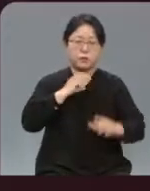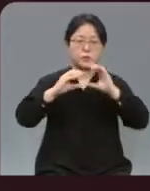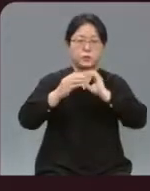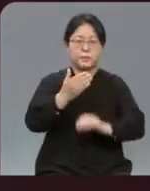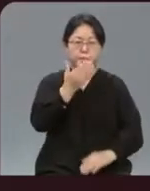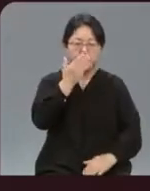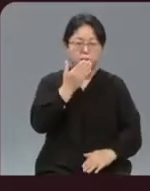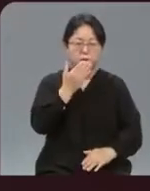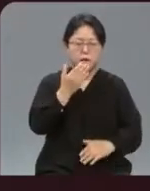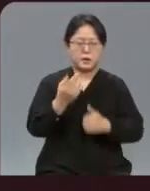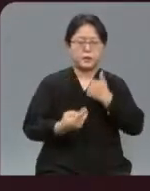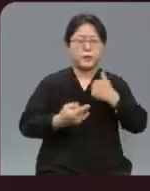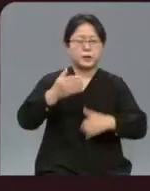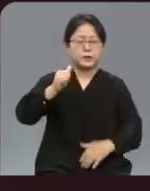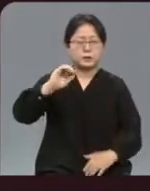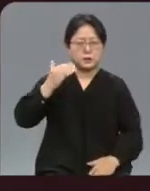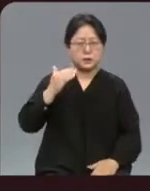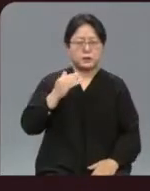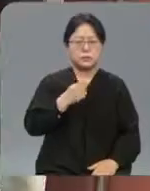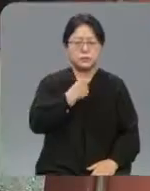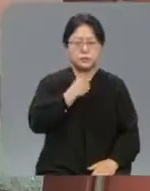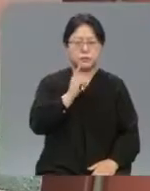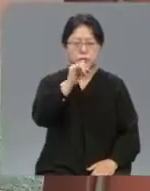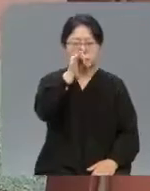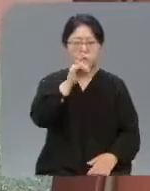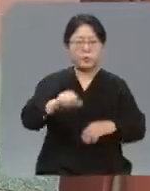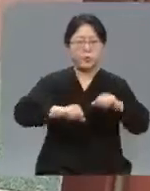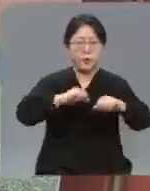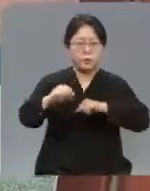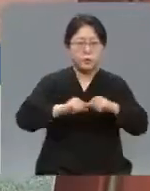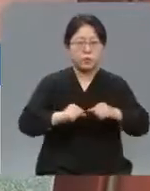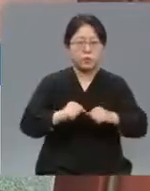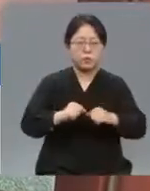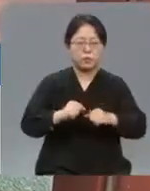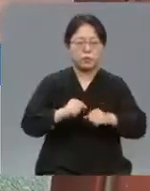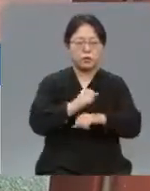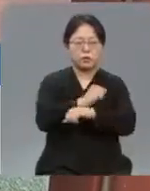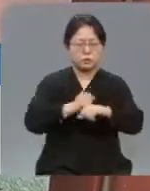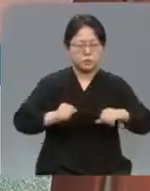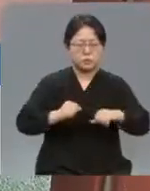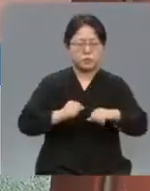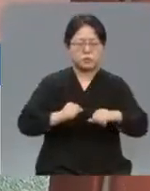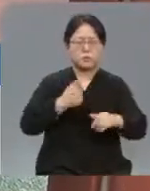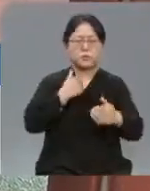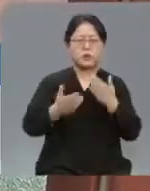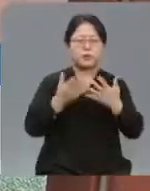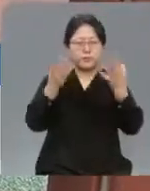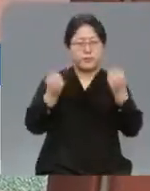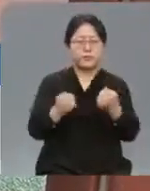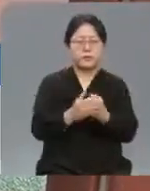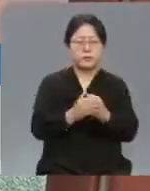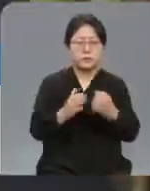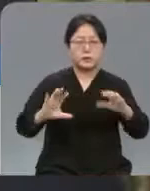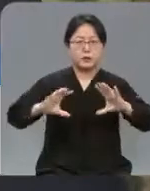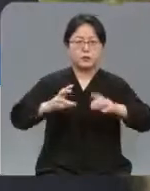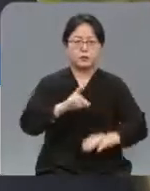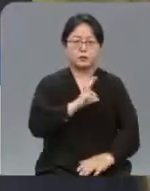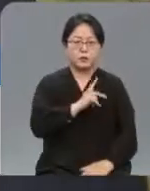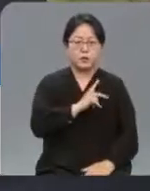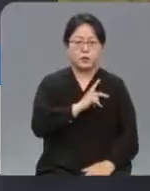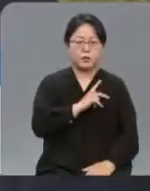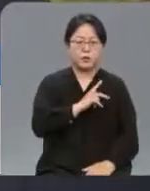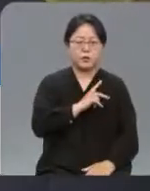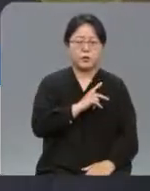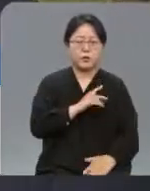수 있는 시당위원장 이 되겠다고 밝혔습니다 활동 범위가 넓고 경험이 있고 하니까 국회의원 2시